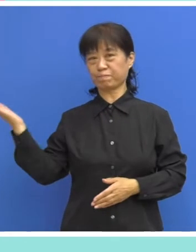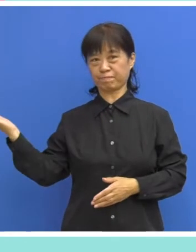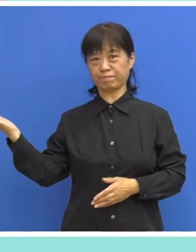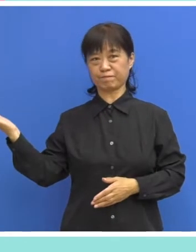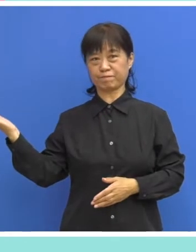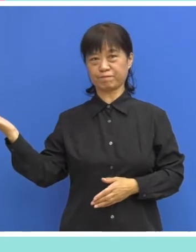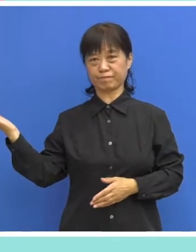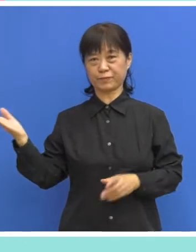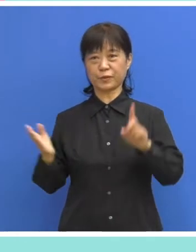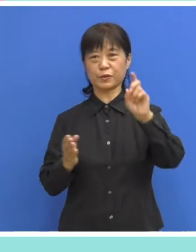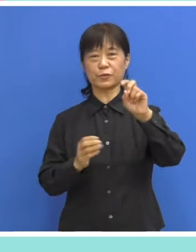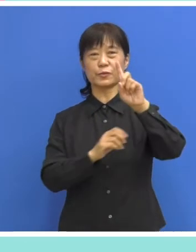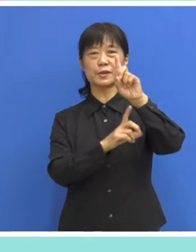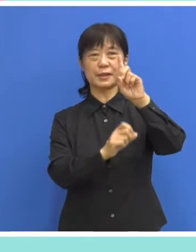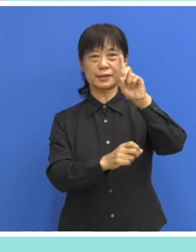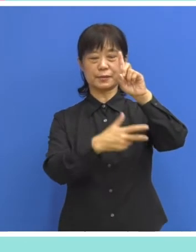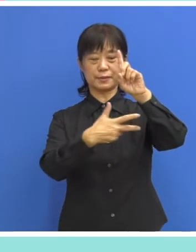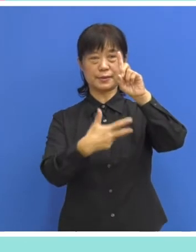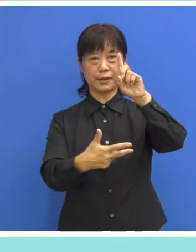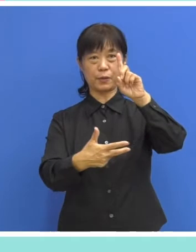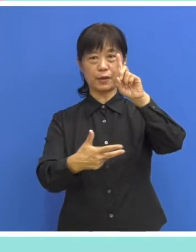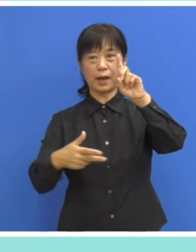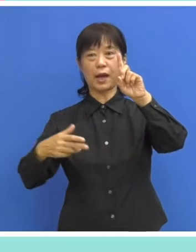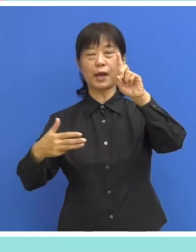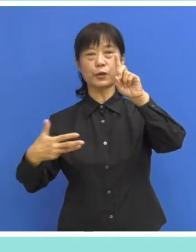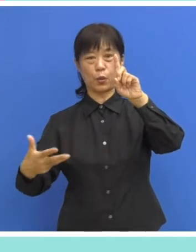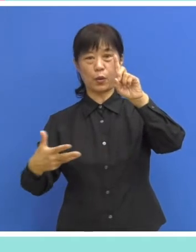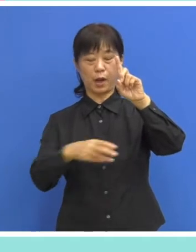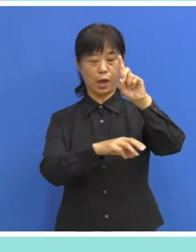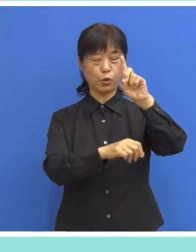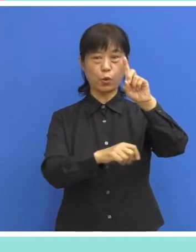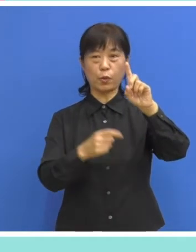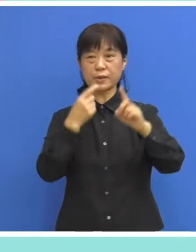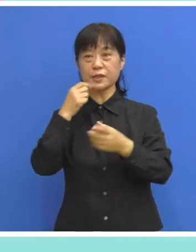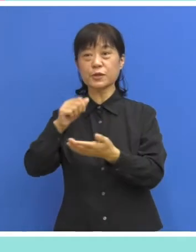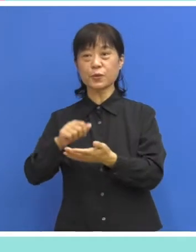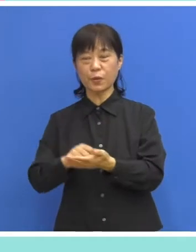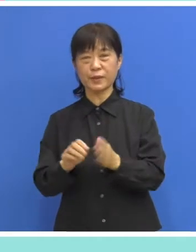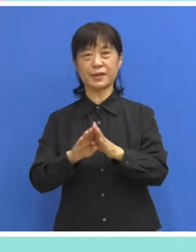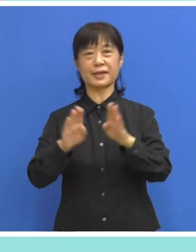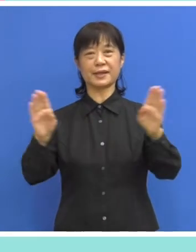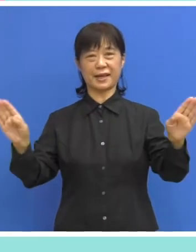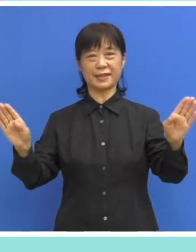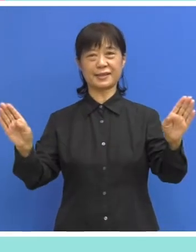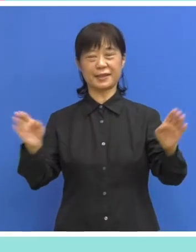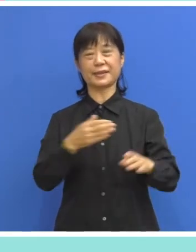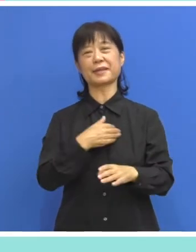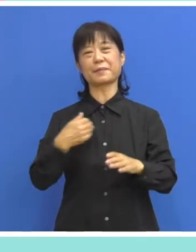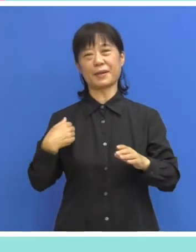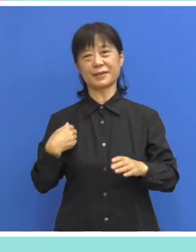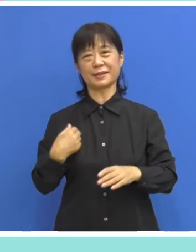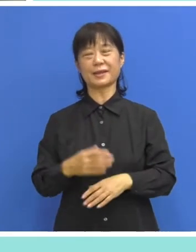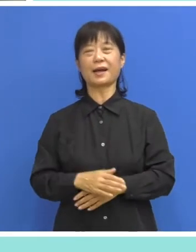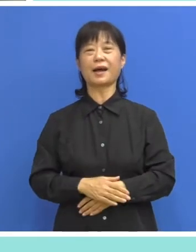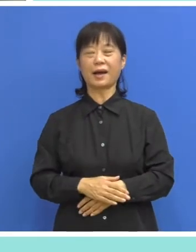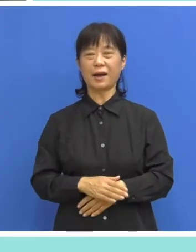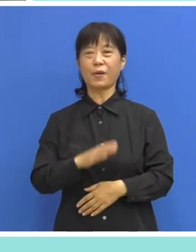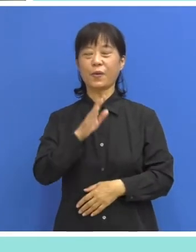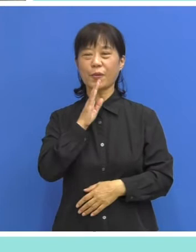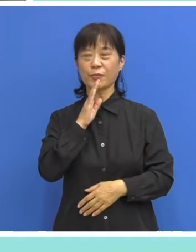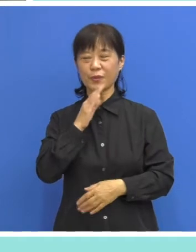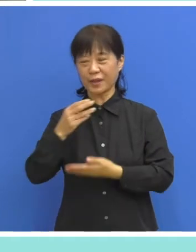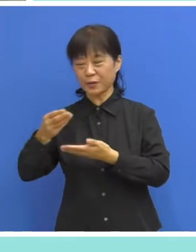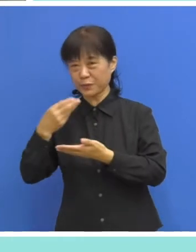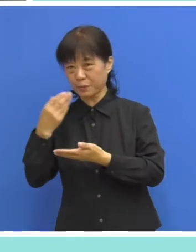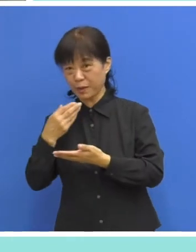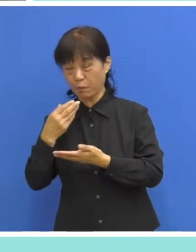て11月の7日、8日、土曜日、日曜日に開催をいたします。 今年は本当にグルメフェアの